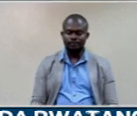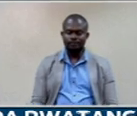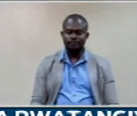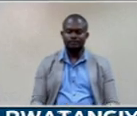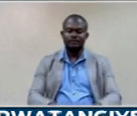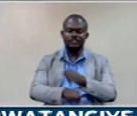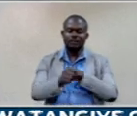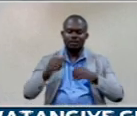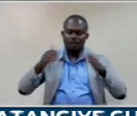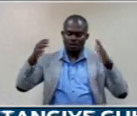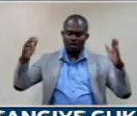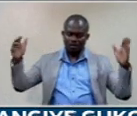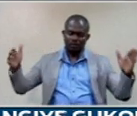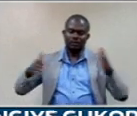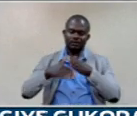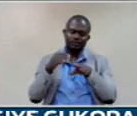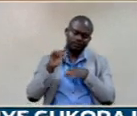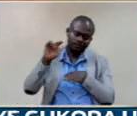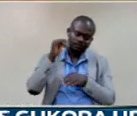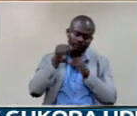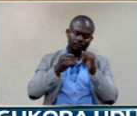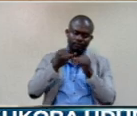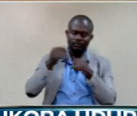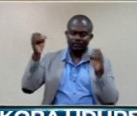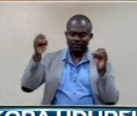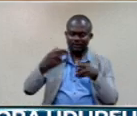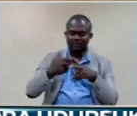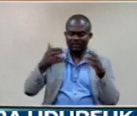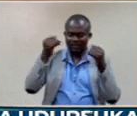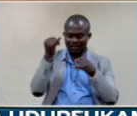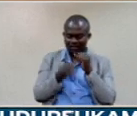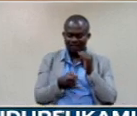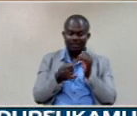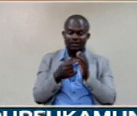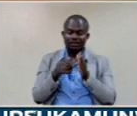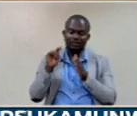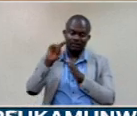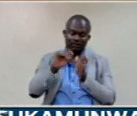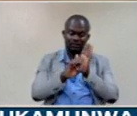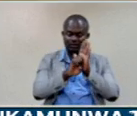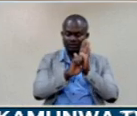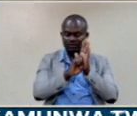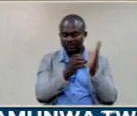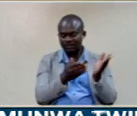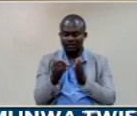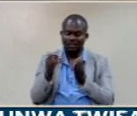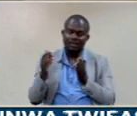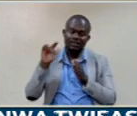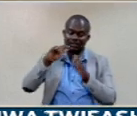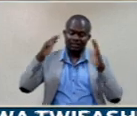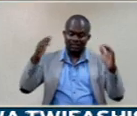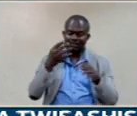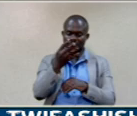imirimo yo kwagura no kuvugurura ikibuga mpuzamahanga cy'indege cya Kigali iri kugara ku musozo. Ni ikibuga cy'icyitegererezo kitezweho kwakira indege nini